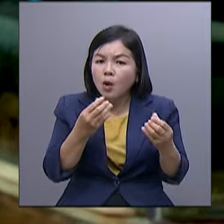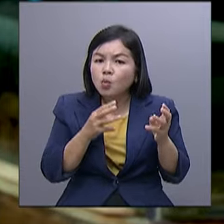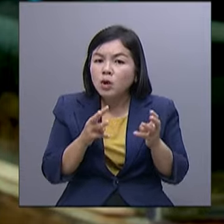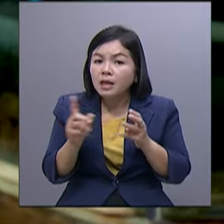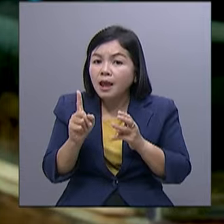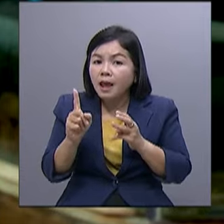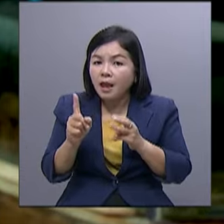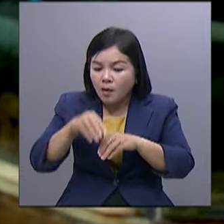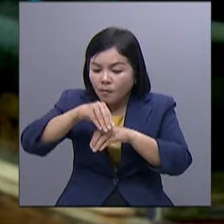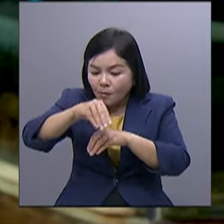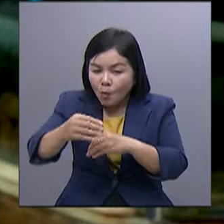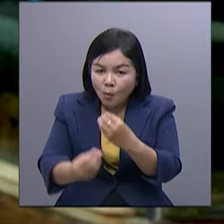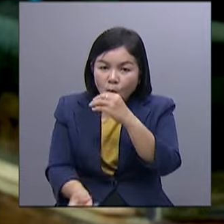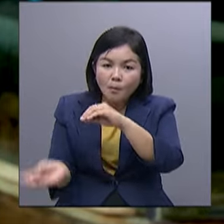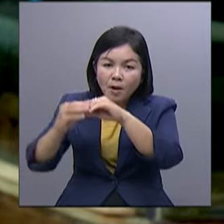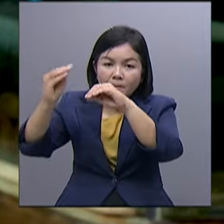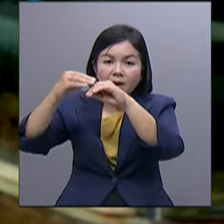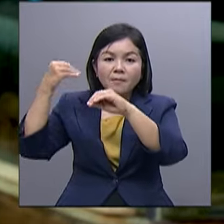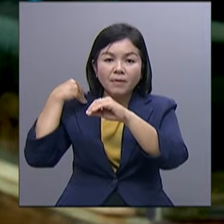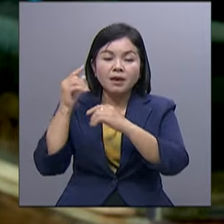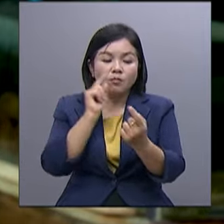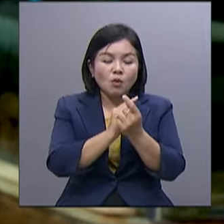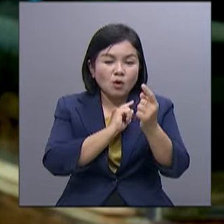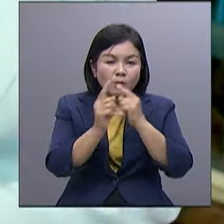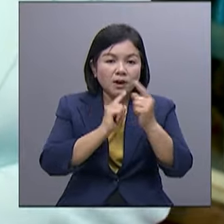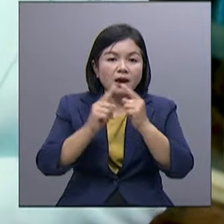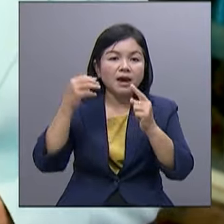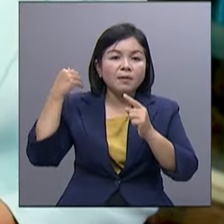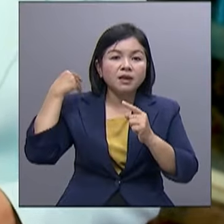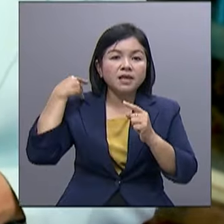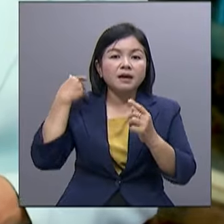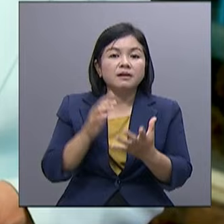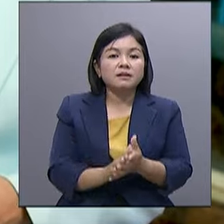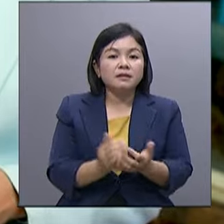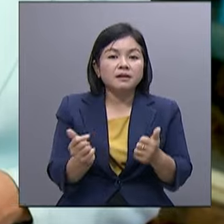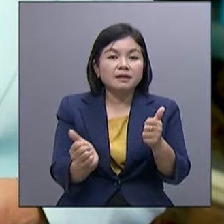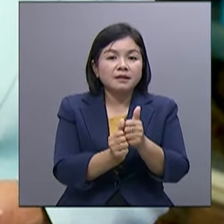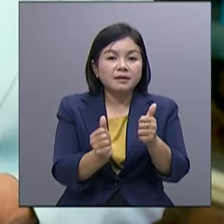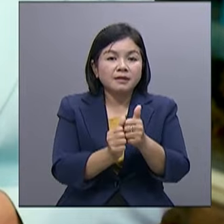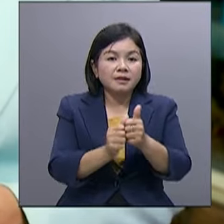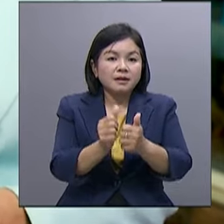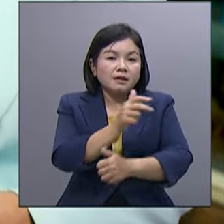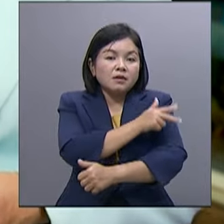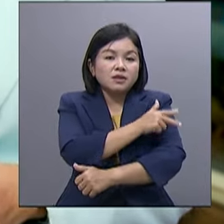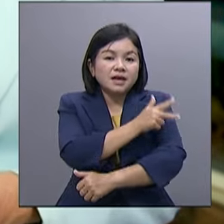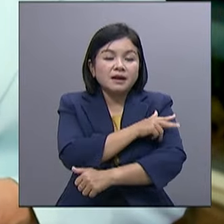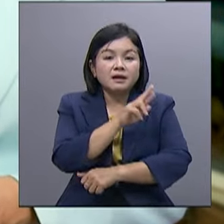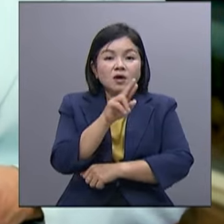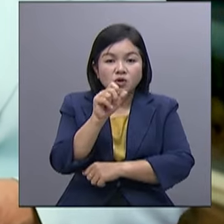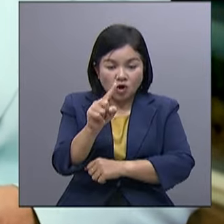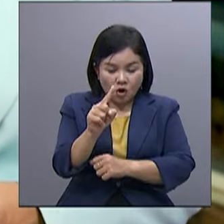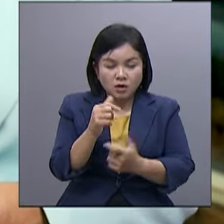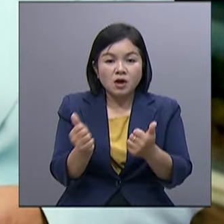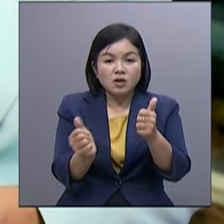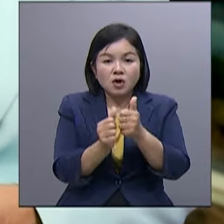จะเพาะพันธุ์มันให้เพิ่มมากขึ้นด้วยค่ะเรามาพูดคุยรายละเอียดเรื่องนี้กับผู้ช่วยศาสตราจารย์ดดรธำรงนาวาสวัสดิ์ท่านเป็นรอง